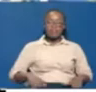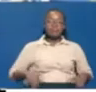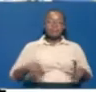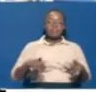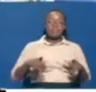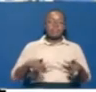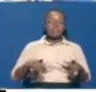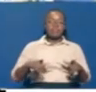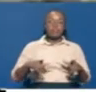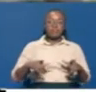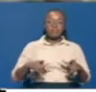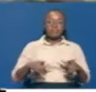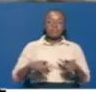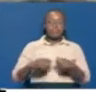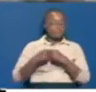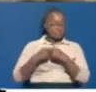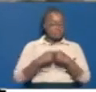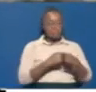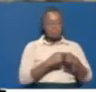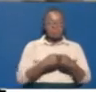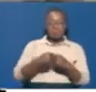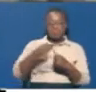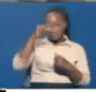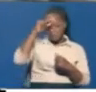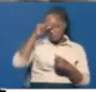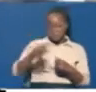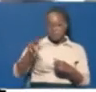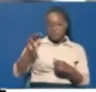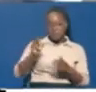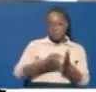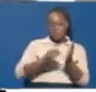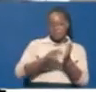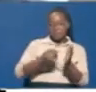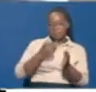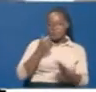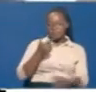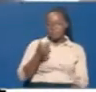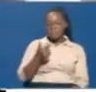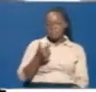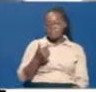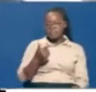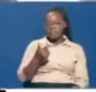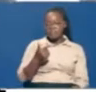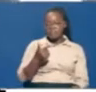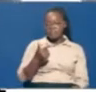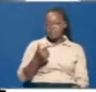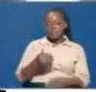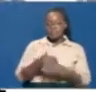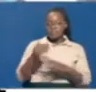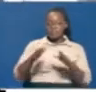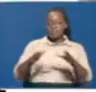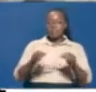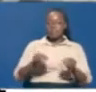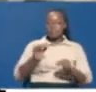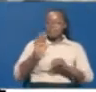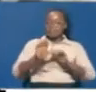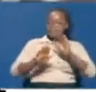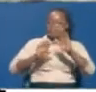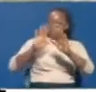be a real challenge. Gavana wa Makueni Profesa Kivutha Kibwana aliyezungumza baada ya kuwapokea wakweaji hao